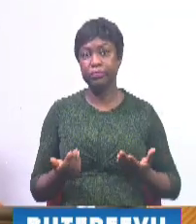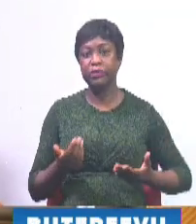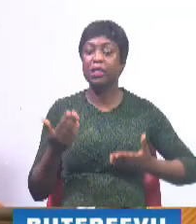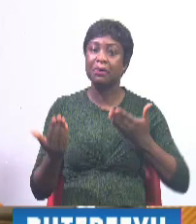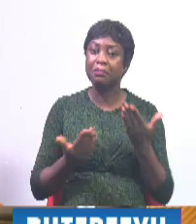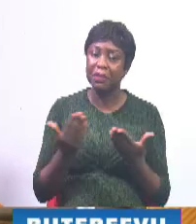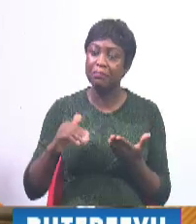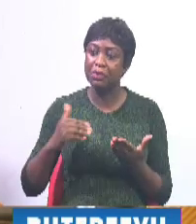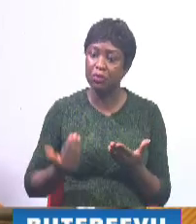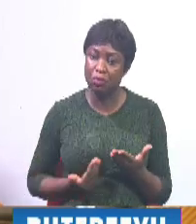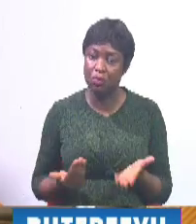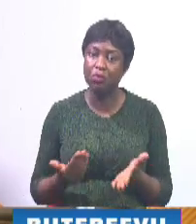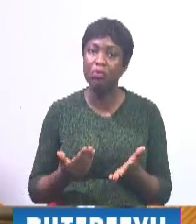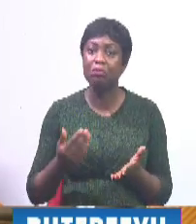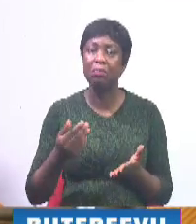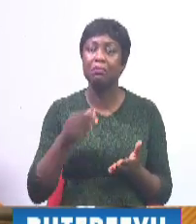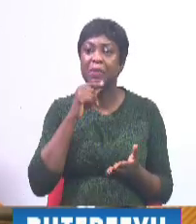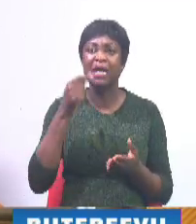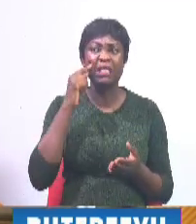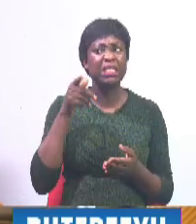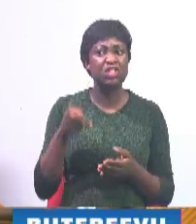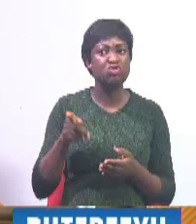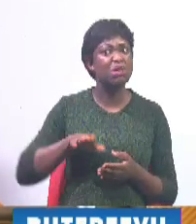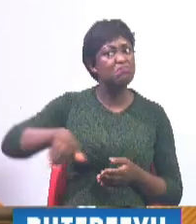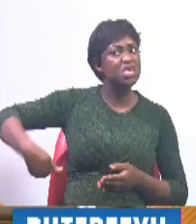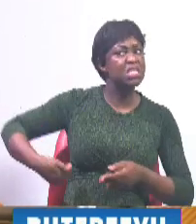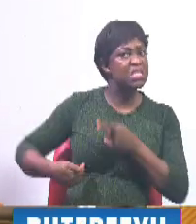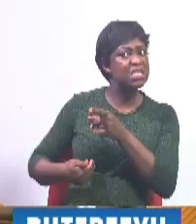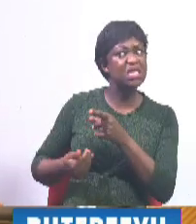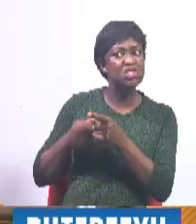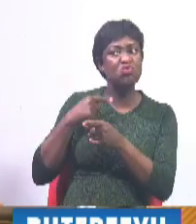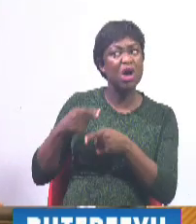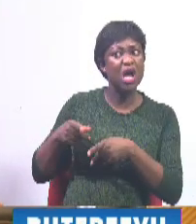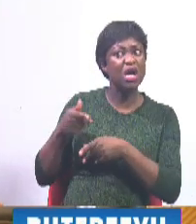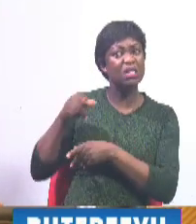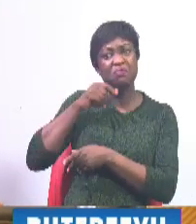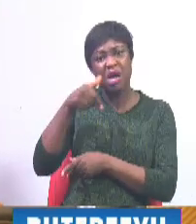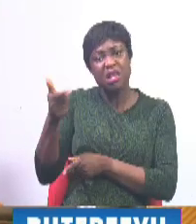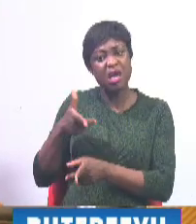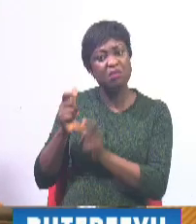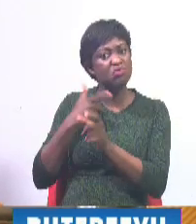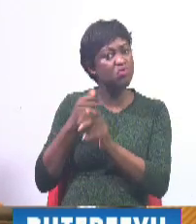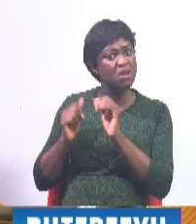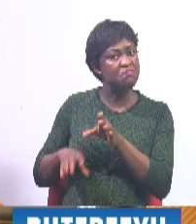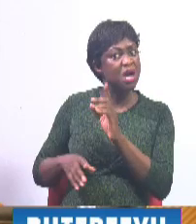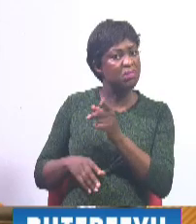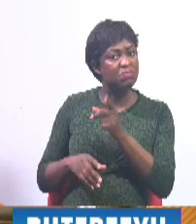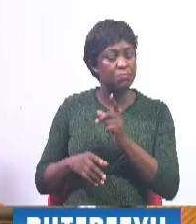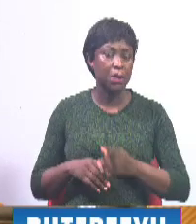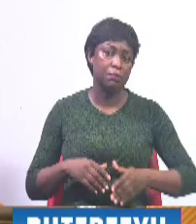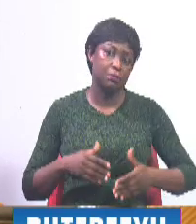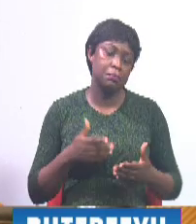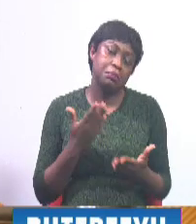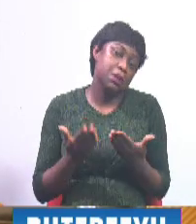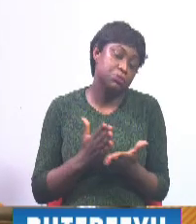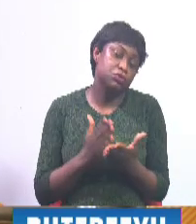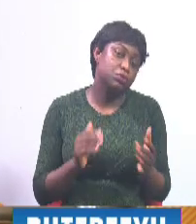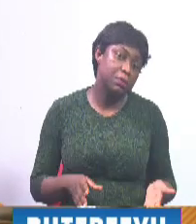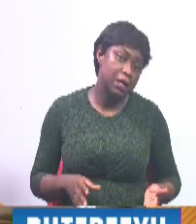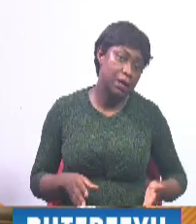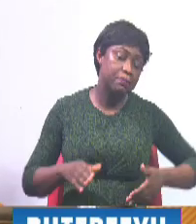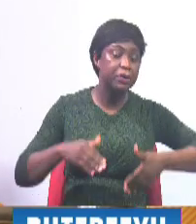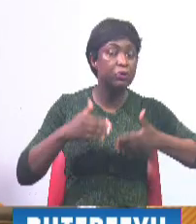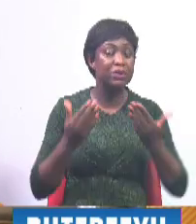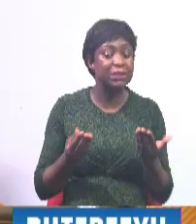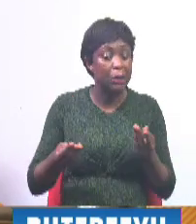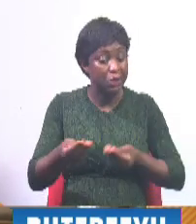butafuna lubuto gy'owala gy'ogenda kugenda. Oluusi nga si kyekituufu kubanga ennaku zino otunuulira embeera y'enfuna